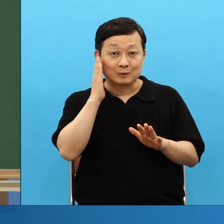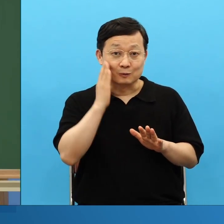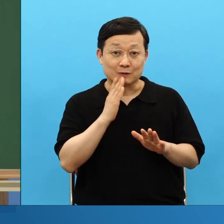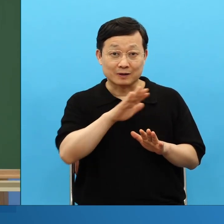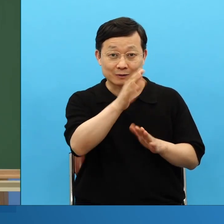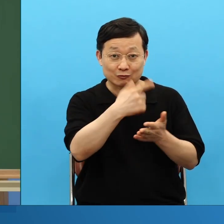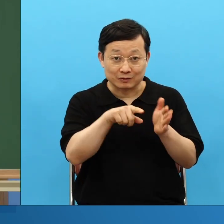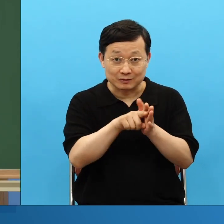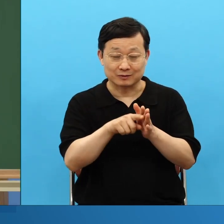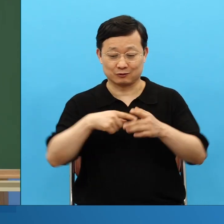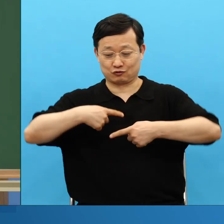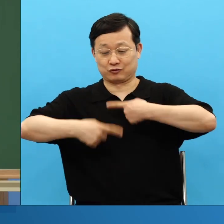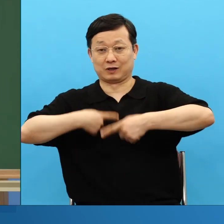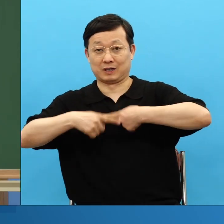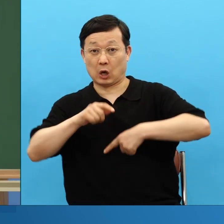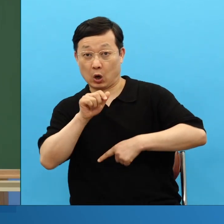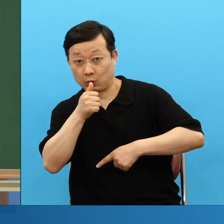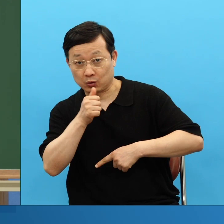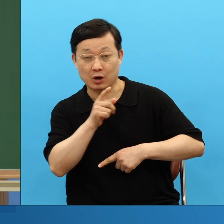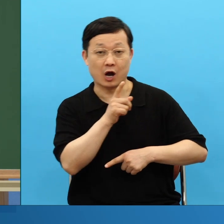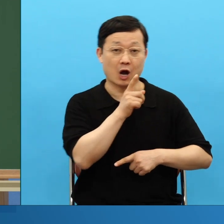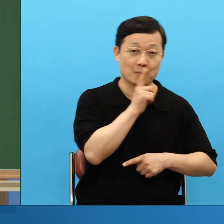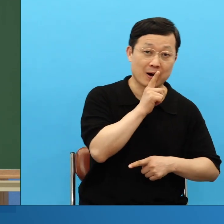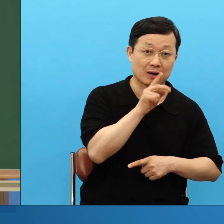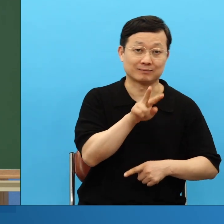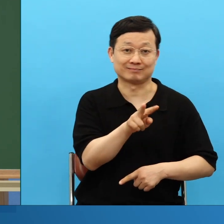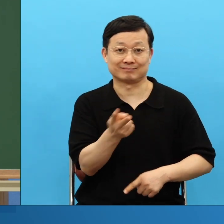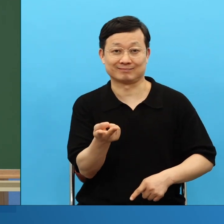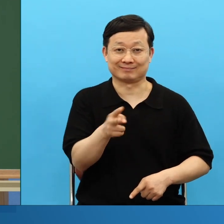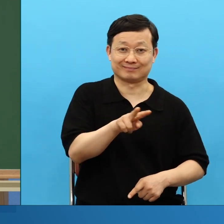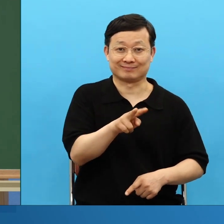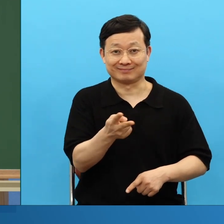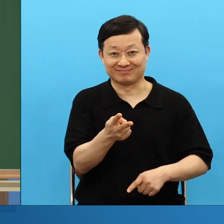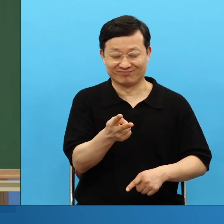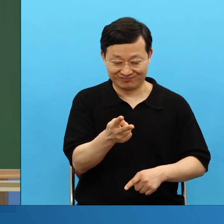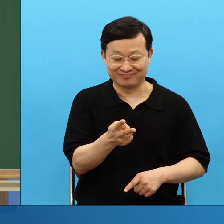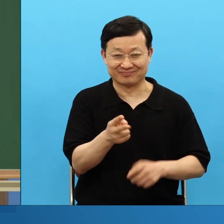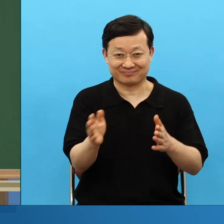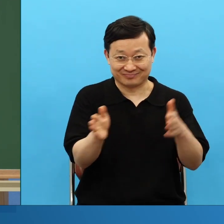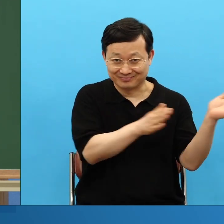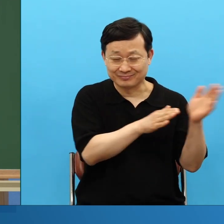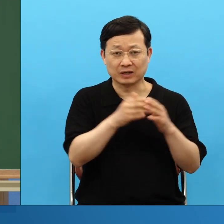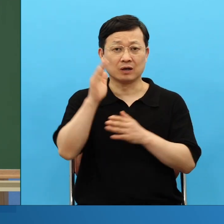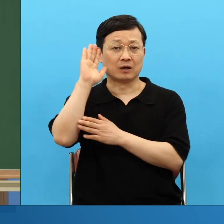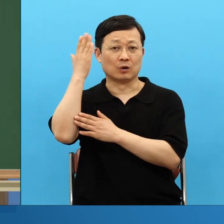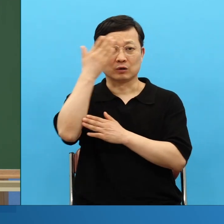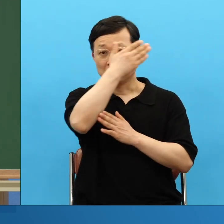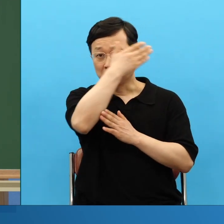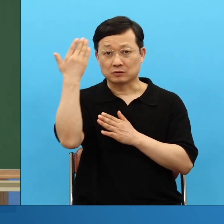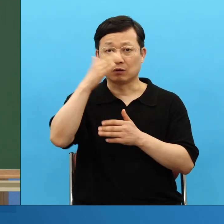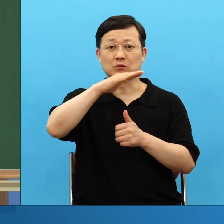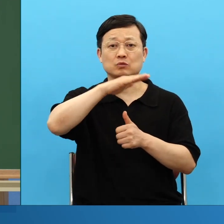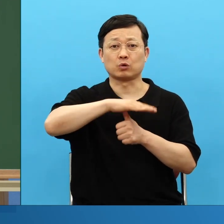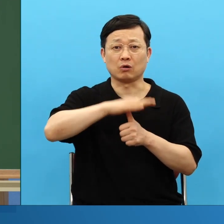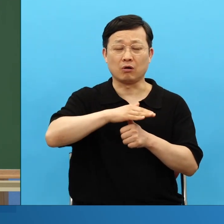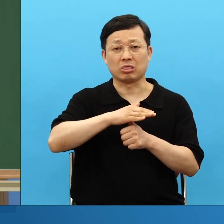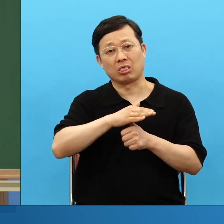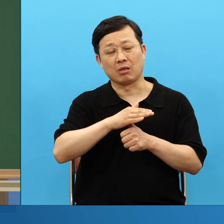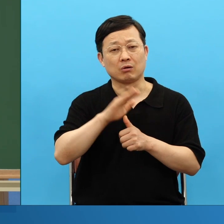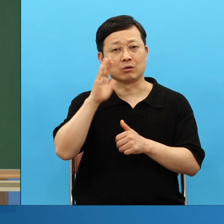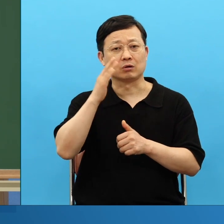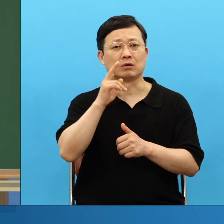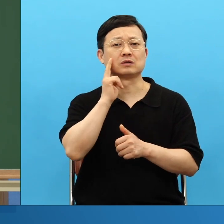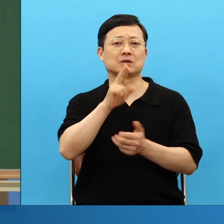때는 요즘 청소년들 특히 이제 뭐 미디어를 통해서 여러분 다 보셨지만 마약이